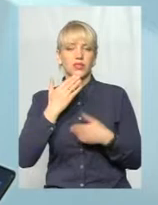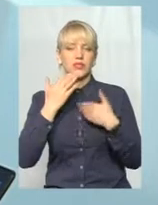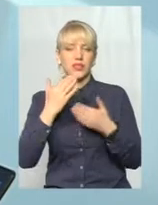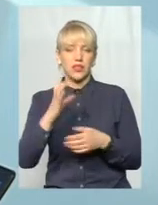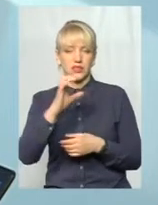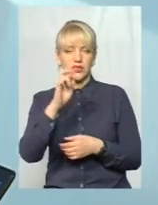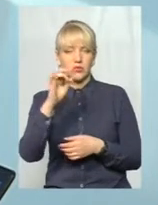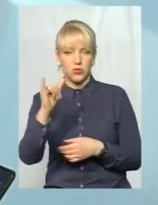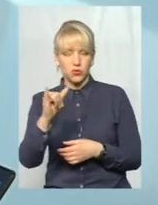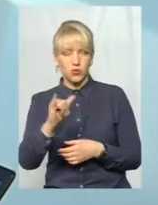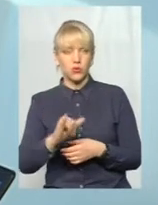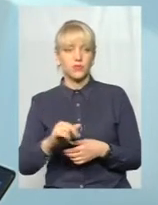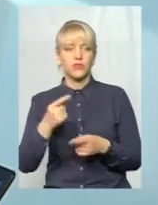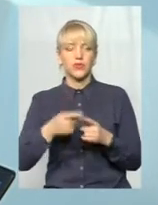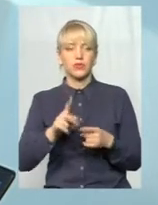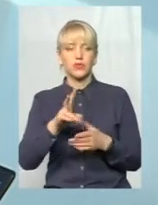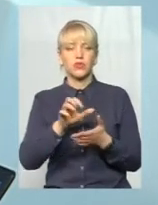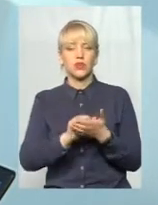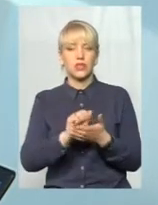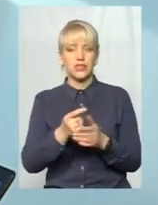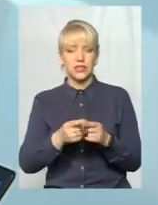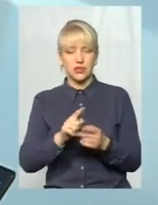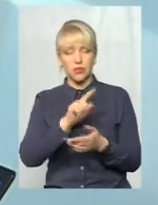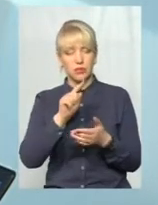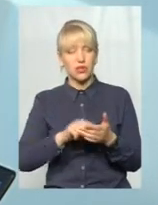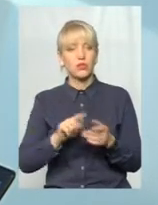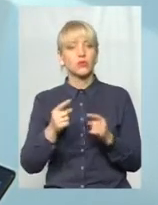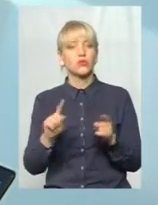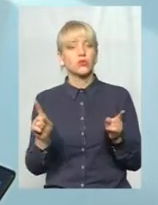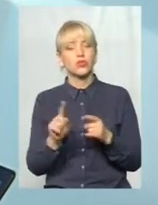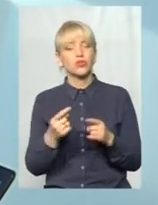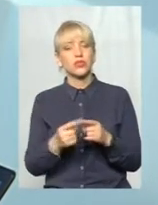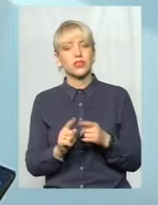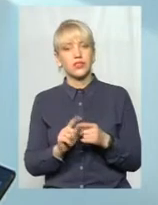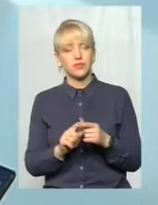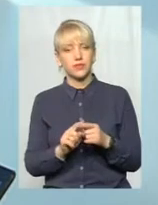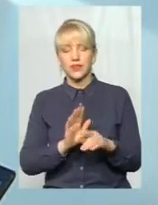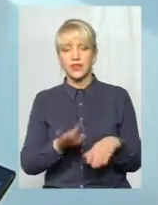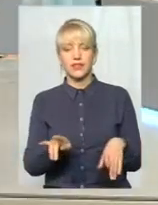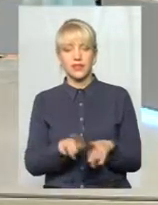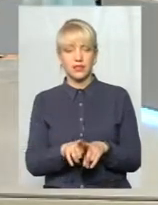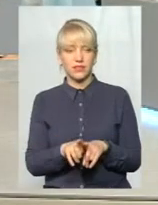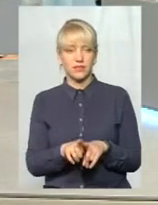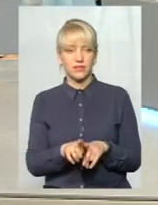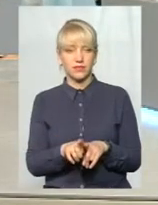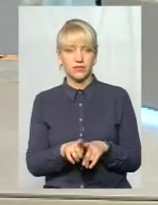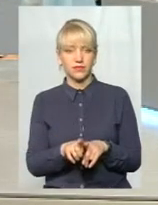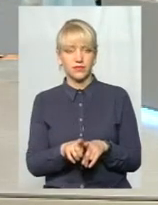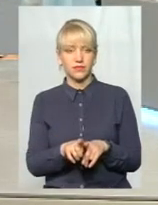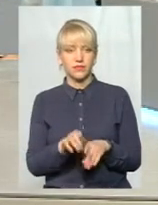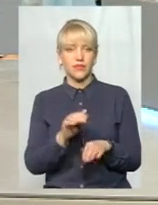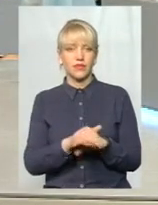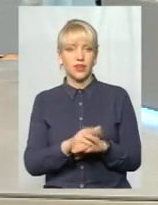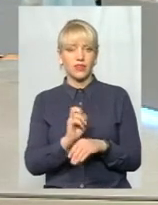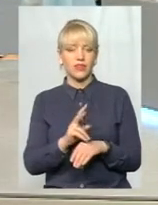Службу безпеки України, тих, хто займається цим питанням, тому що це не так факт якогось